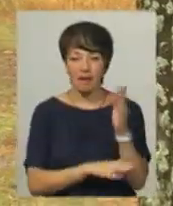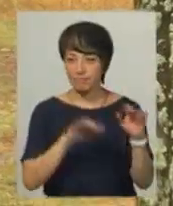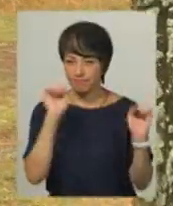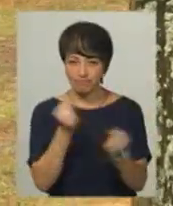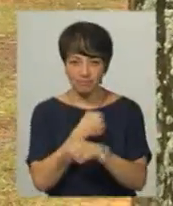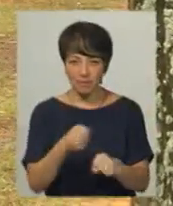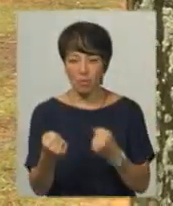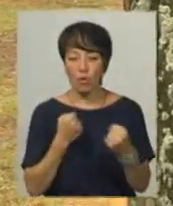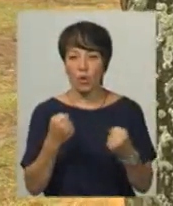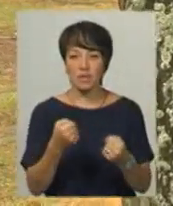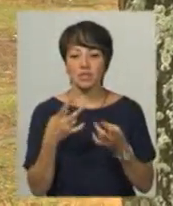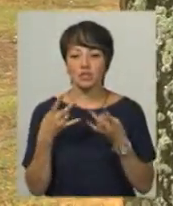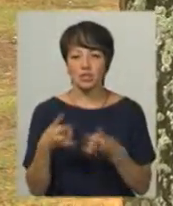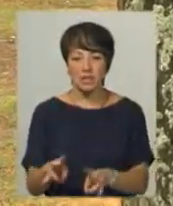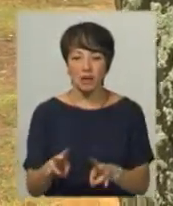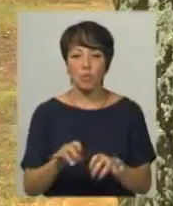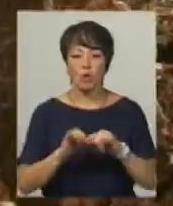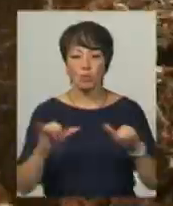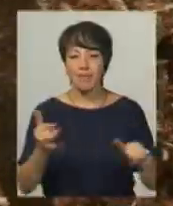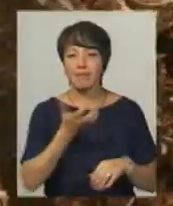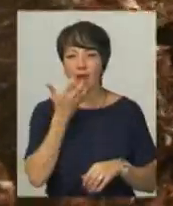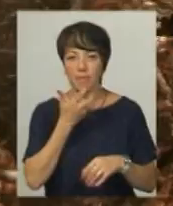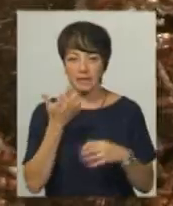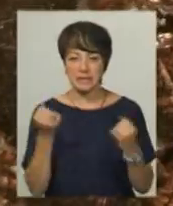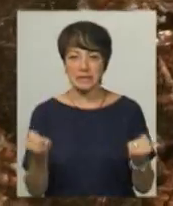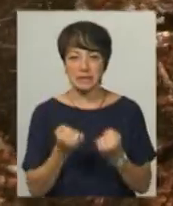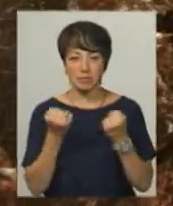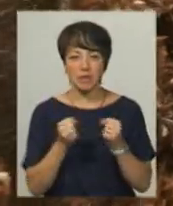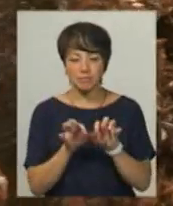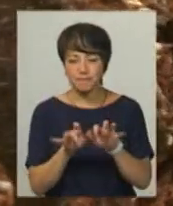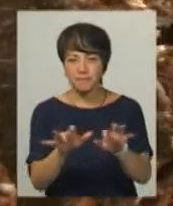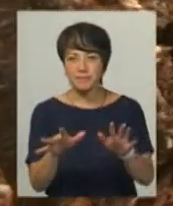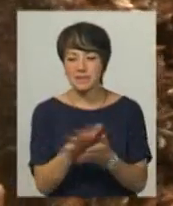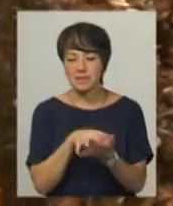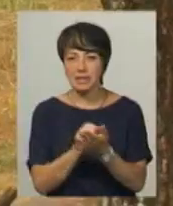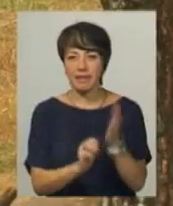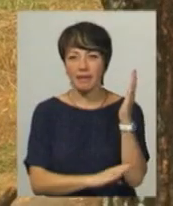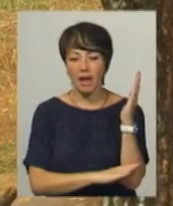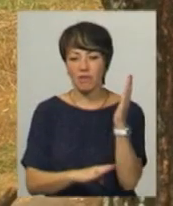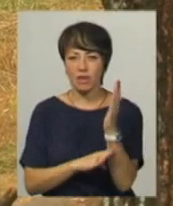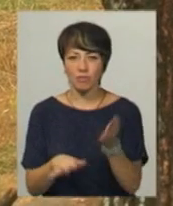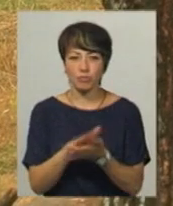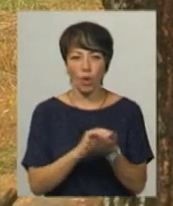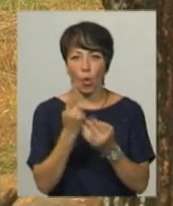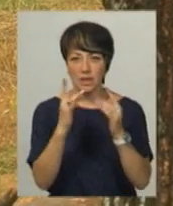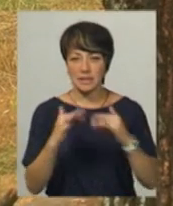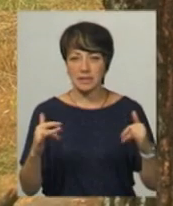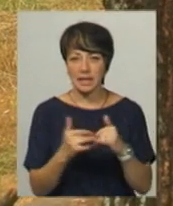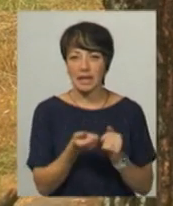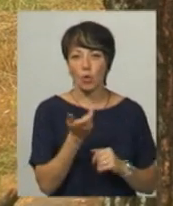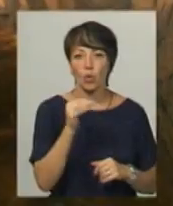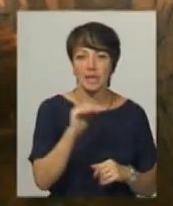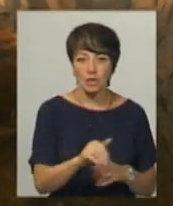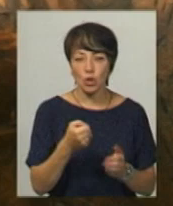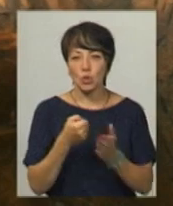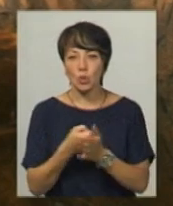протистояти шкідникам, розмноженню яких сприяють теплі зими. Короїди атакують та з'їдають дерево за деревом. На одній сосні може бути від кількох тисяч до